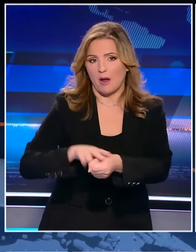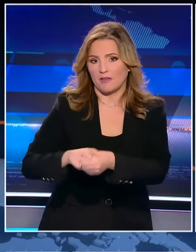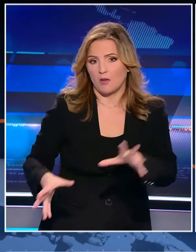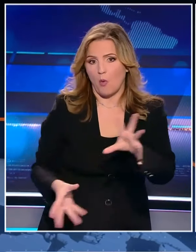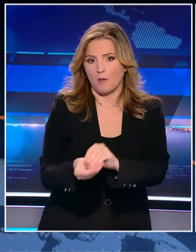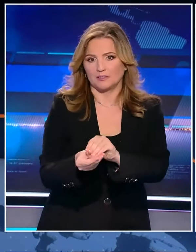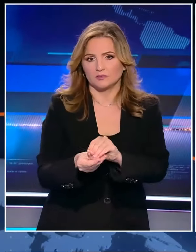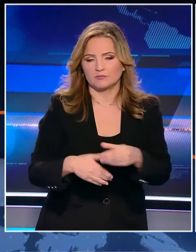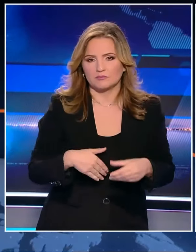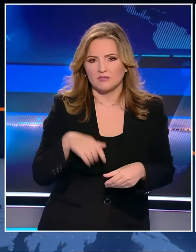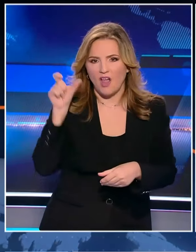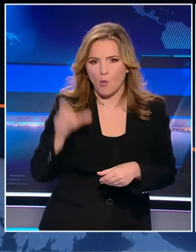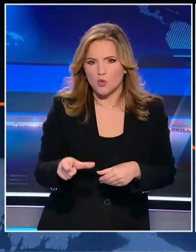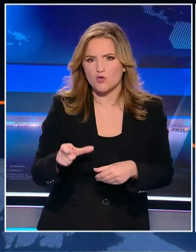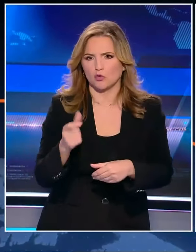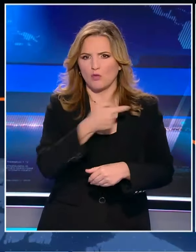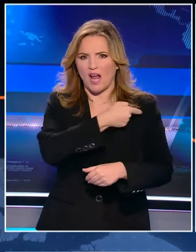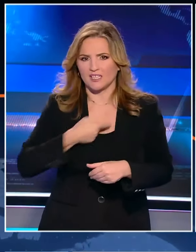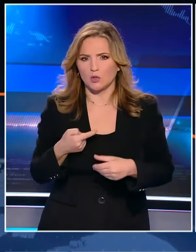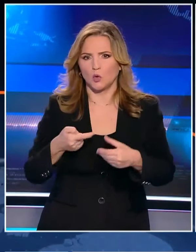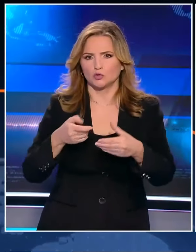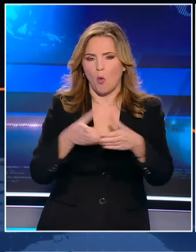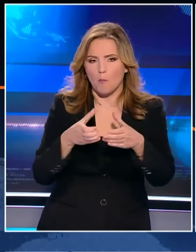Υπότιτλοι AUTHORWAVE